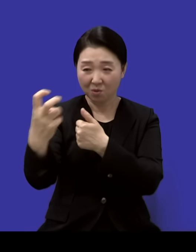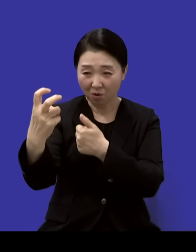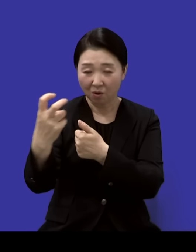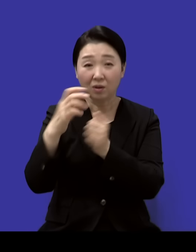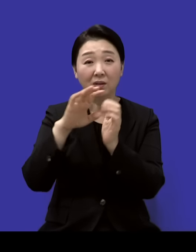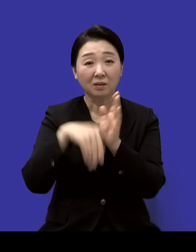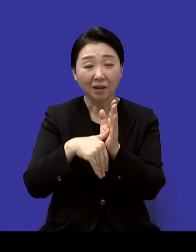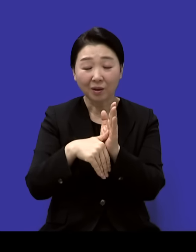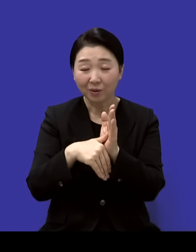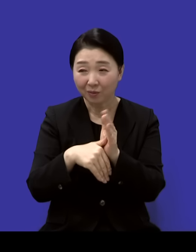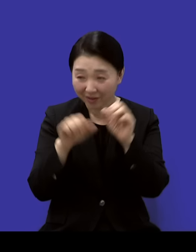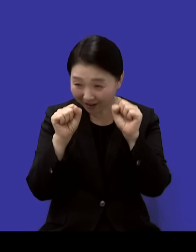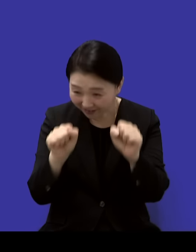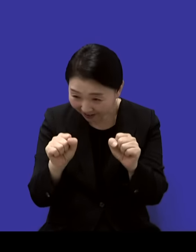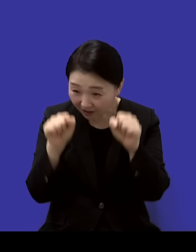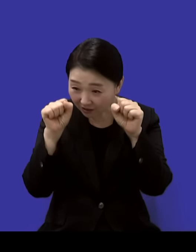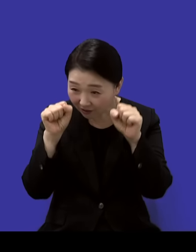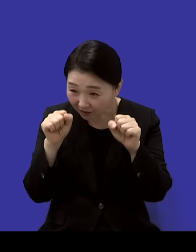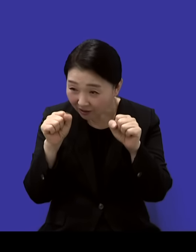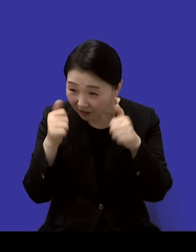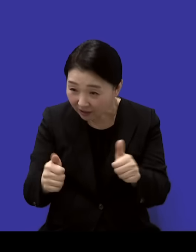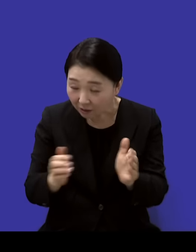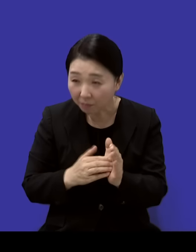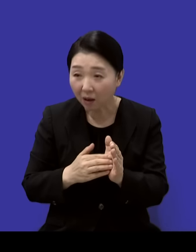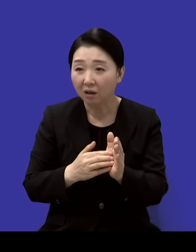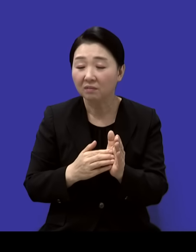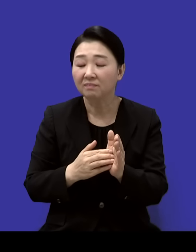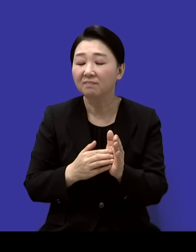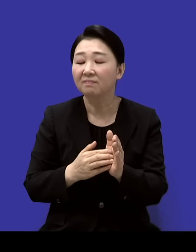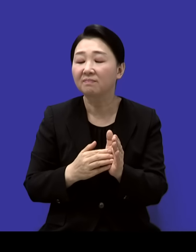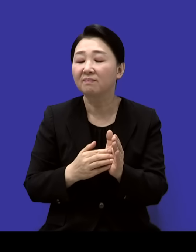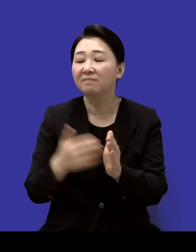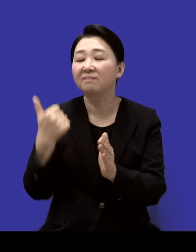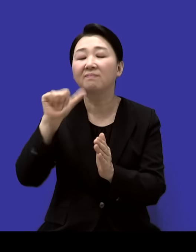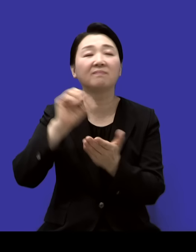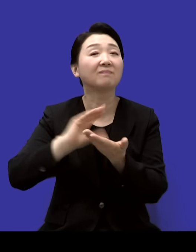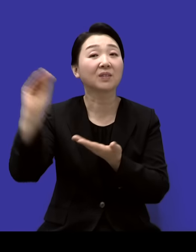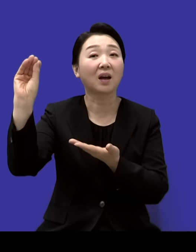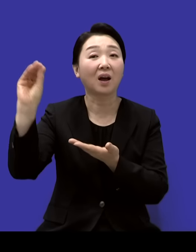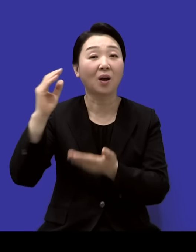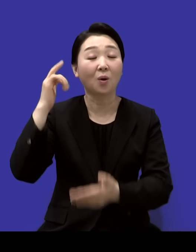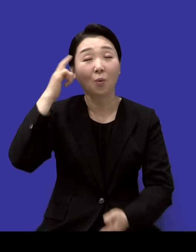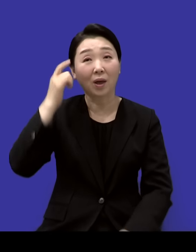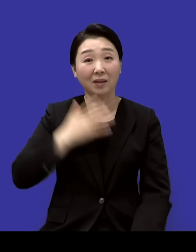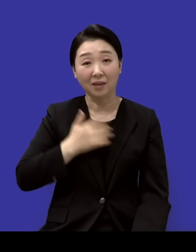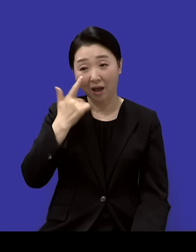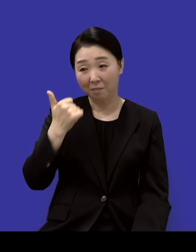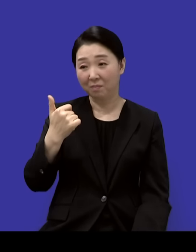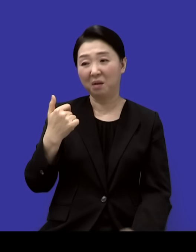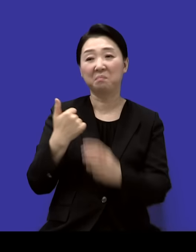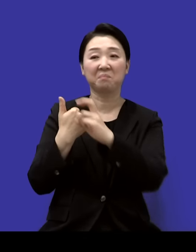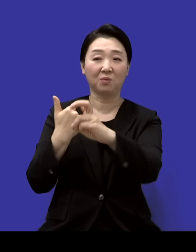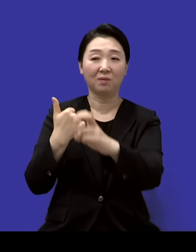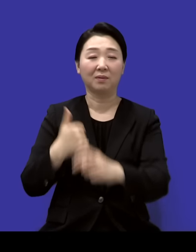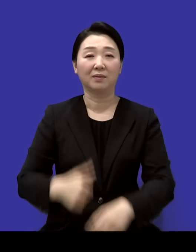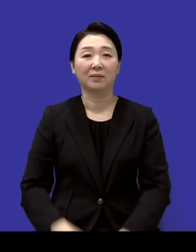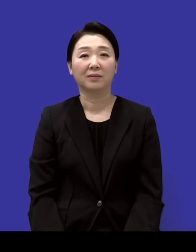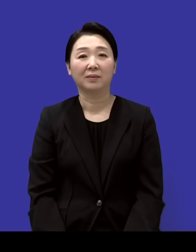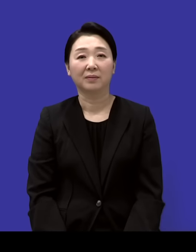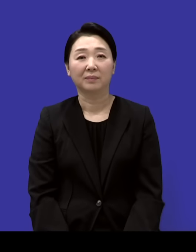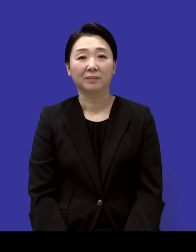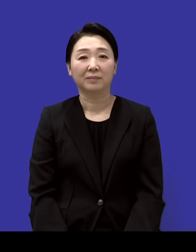제가 권사님 안녕하세요 인사를 해도 네. 씹고 이렇게 가요. 아, 안 받아들여. 네, 우리 아빠를 미워하니까요. 그런 것들을